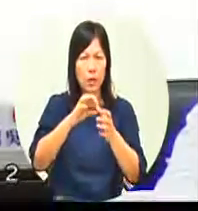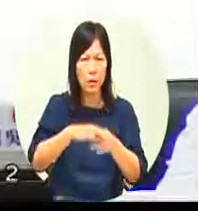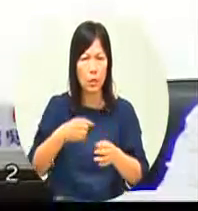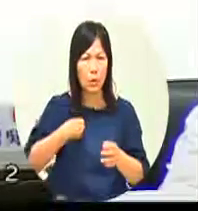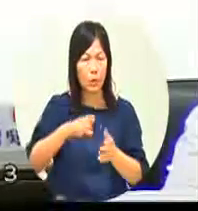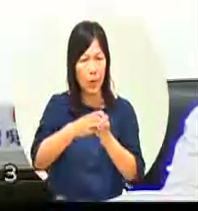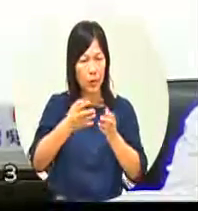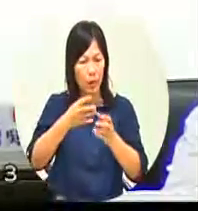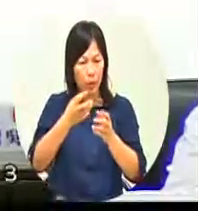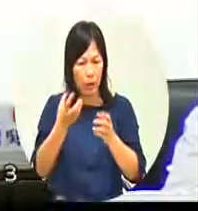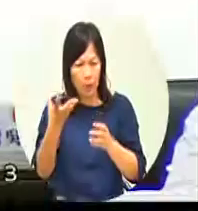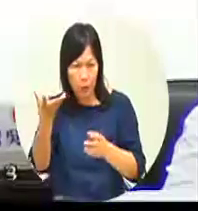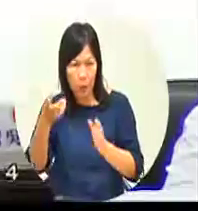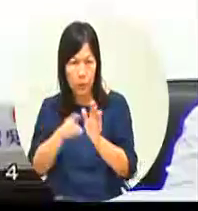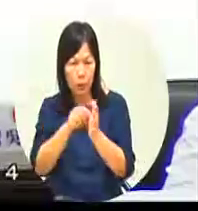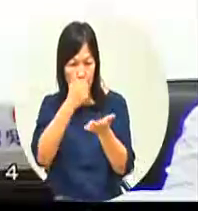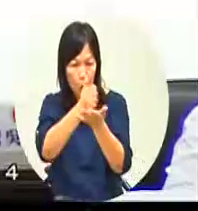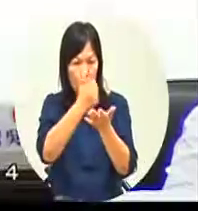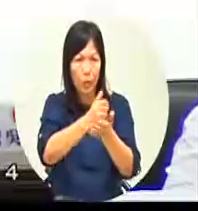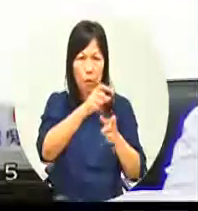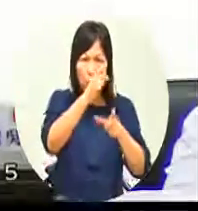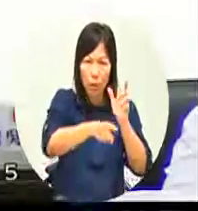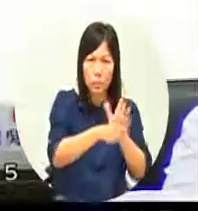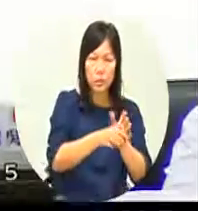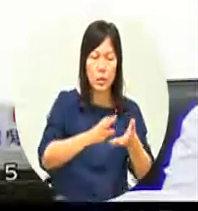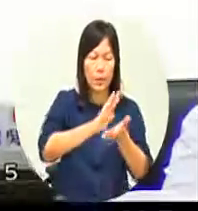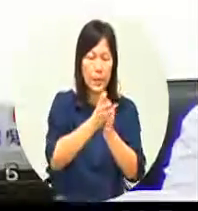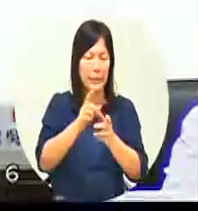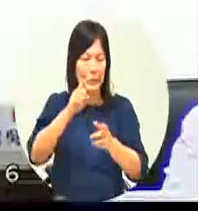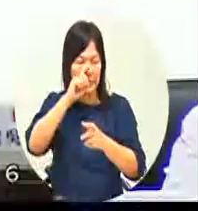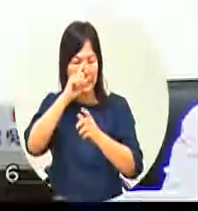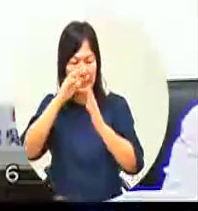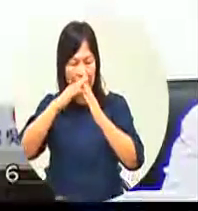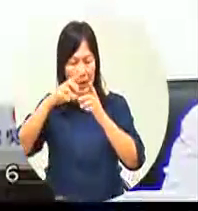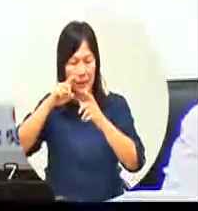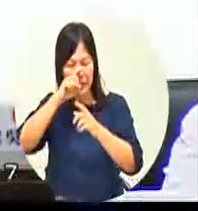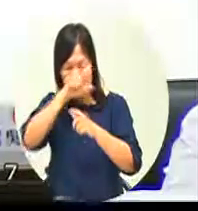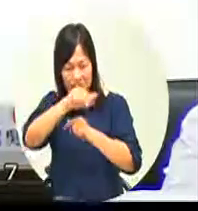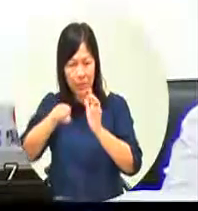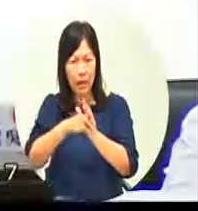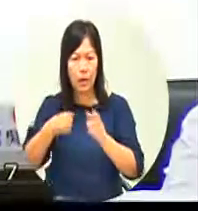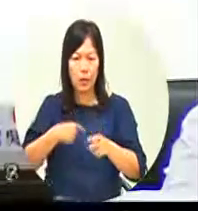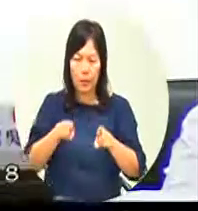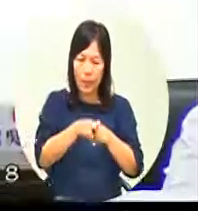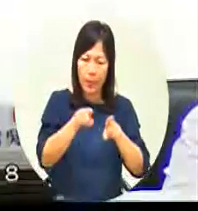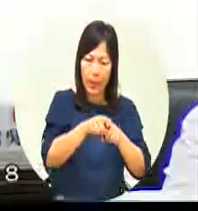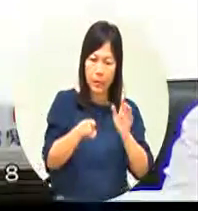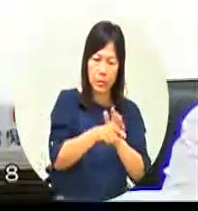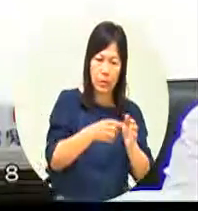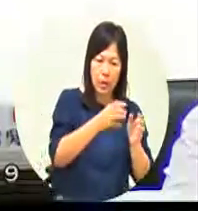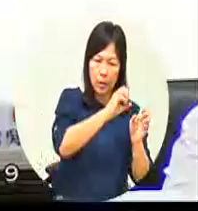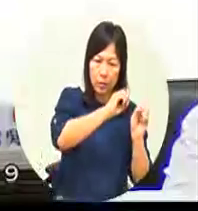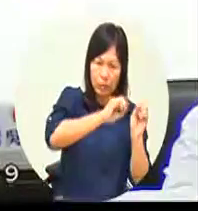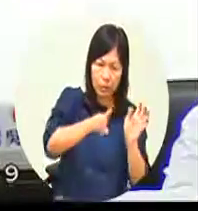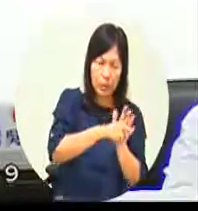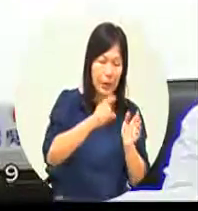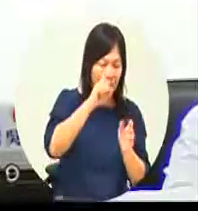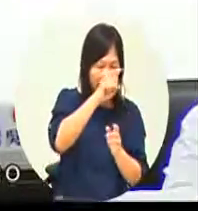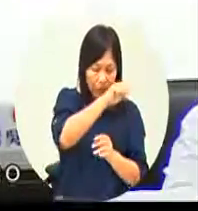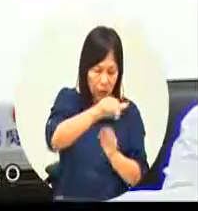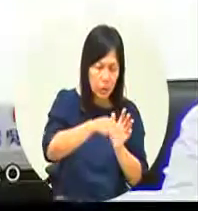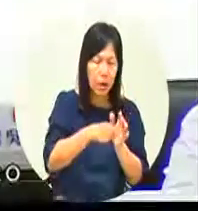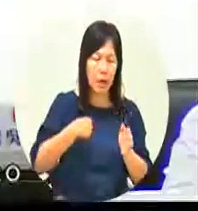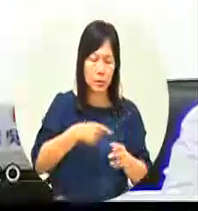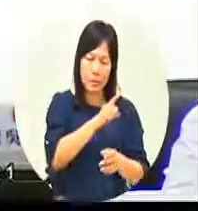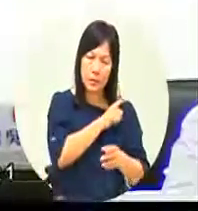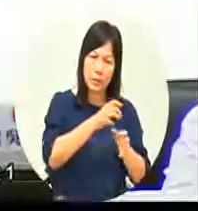的绝大多数的清运业者都是把家用垃圾跟他们有收的一般的废弃物跟或者他们其他接洽的东